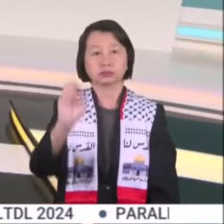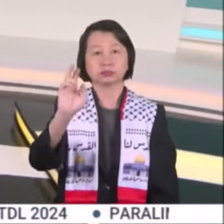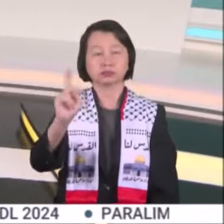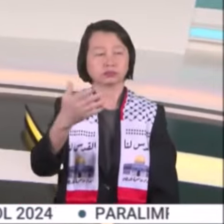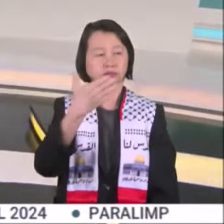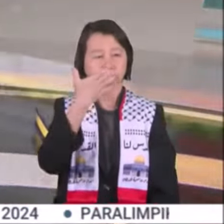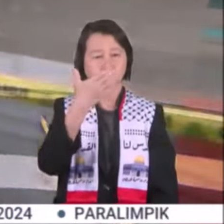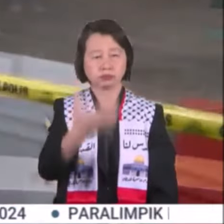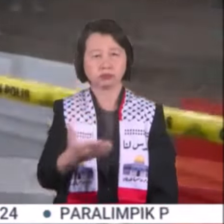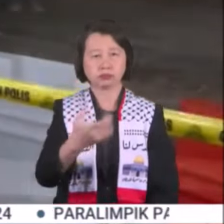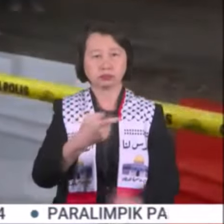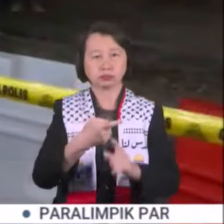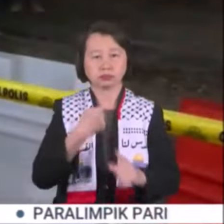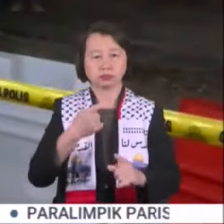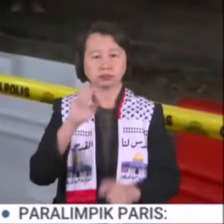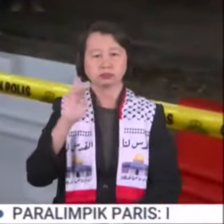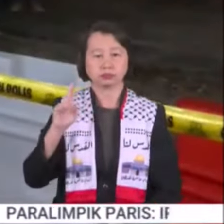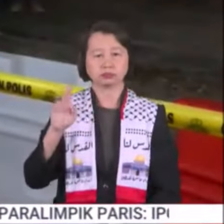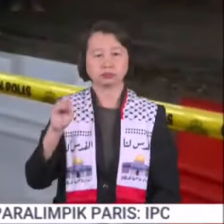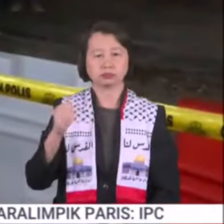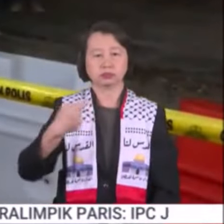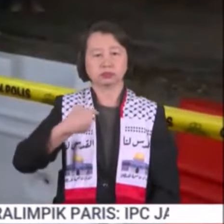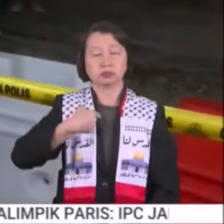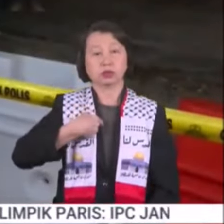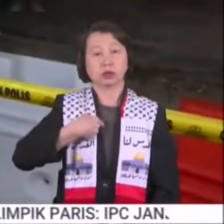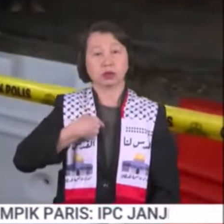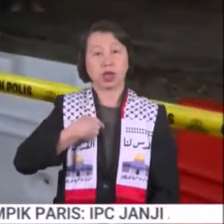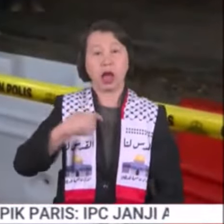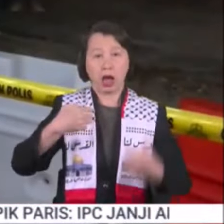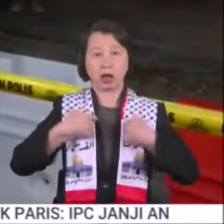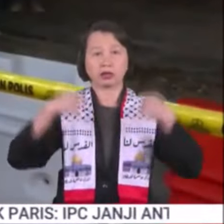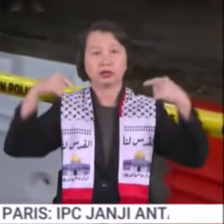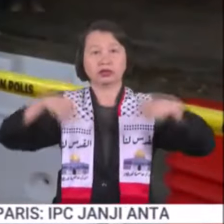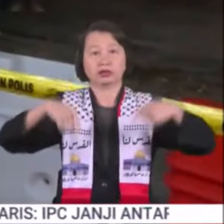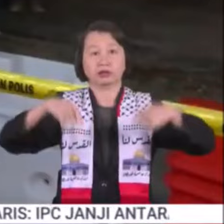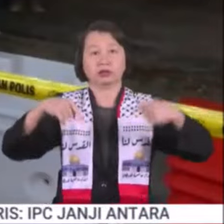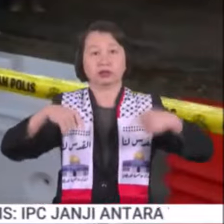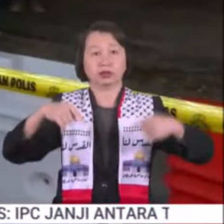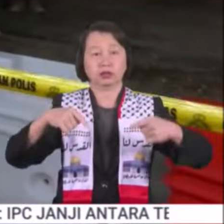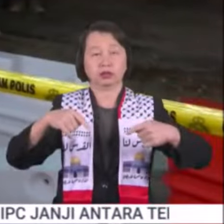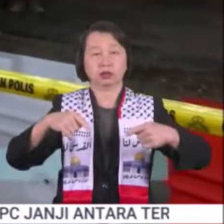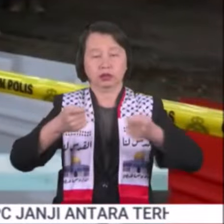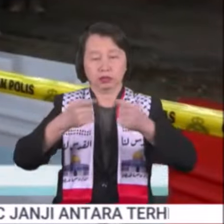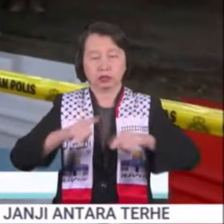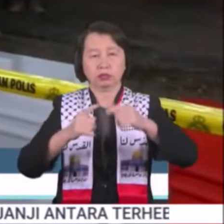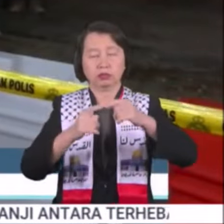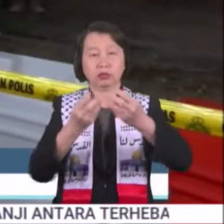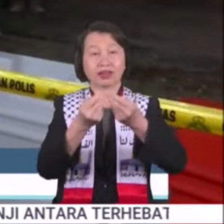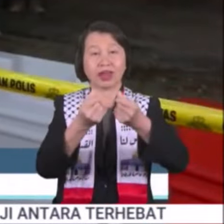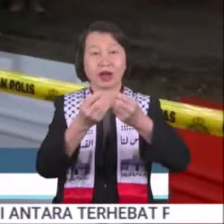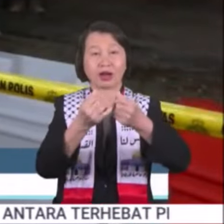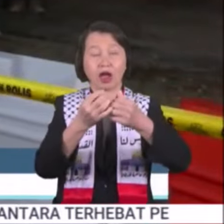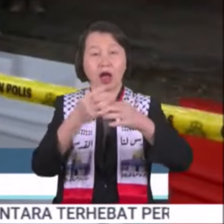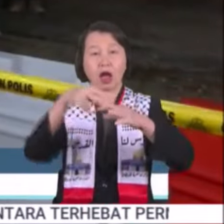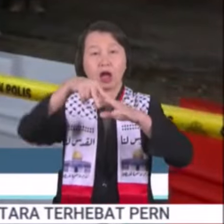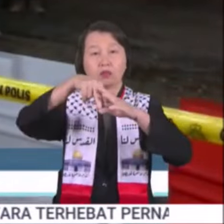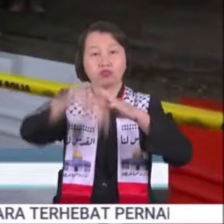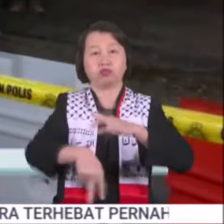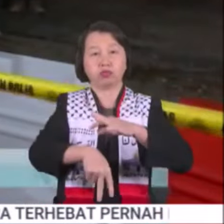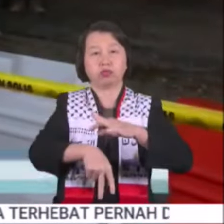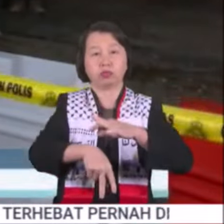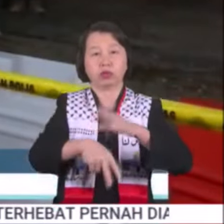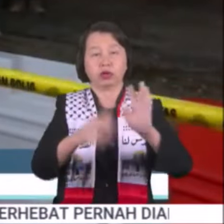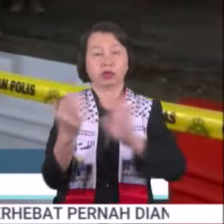Baik, terima kasih Angkasa Puri. Saya masih lagi berada di lokasi insiden tanah jerelus di hadapan